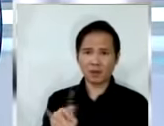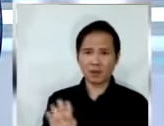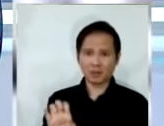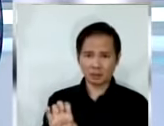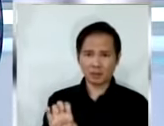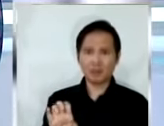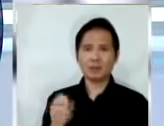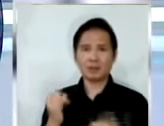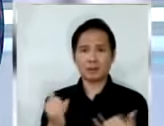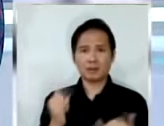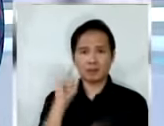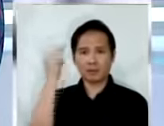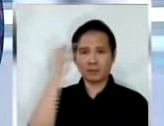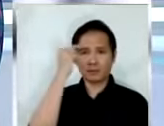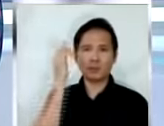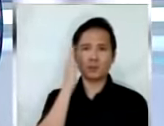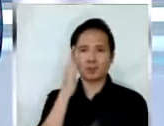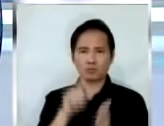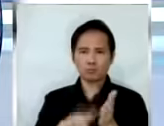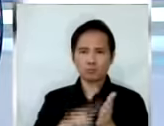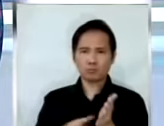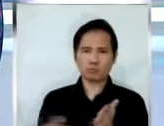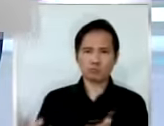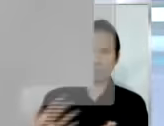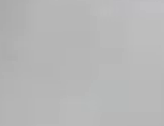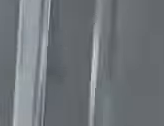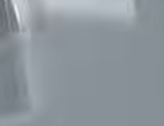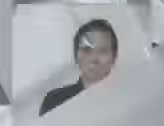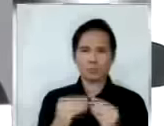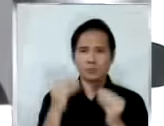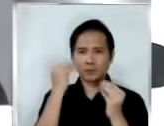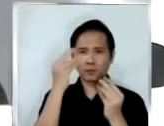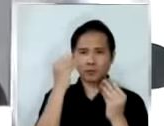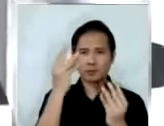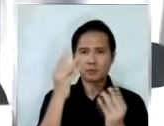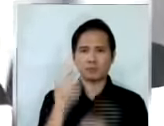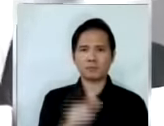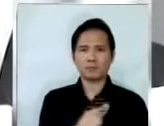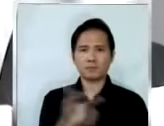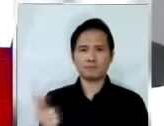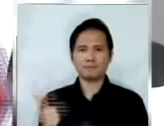sa netizen yan. At nakatutok si Tina Pangnibantere.